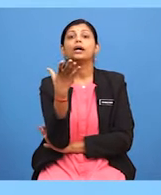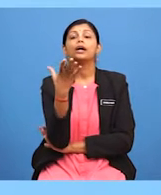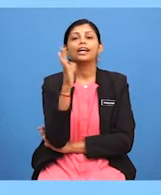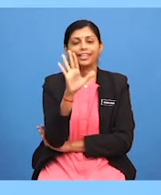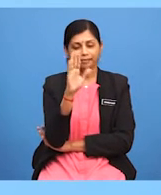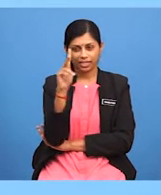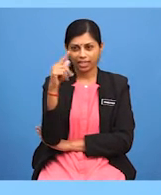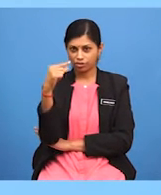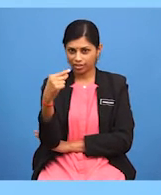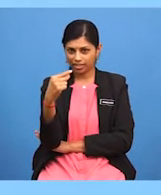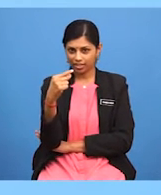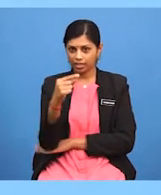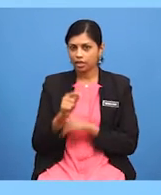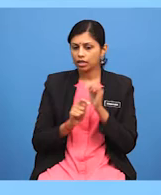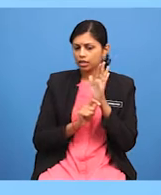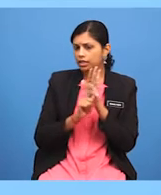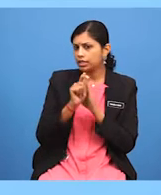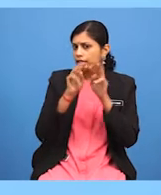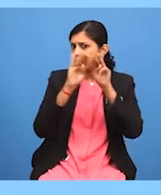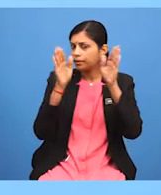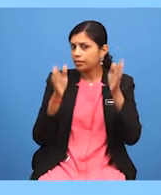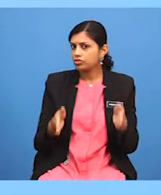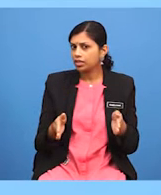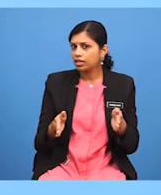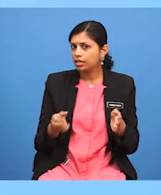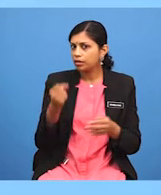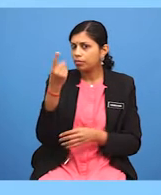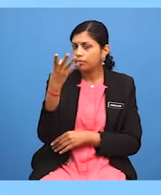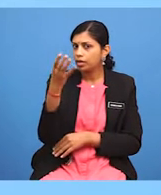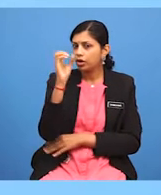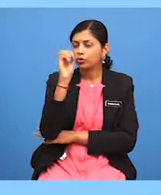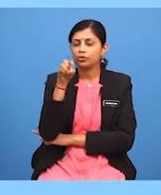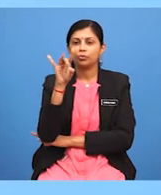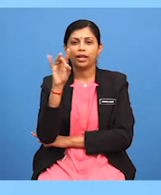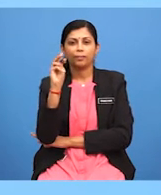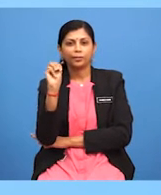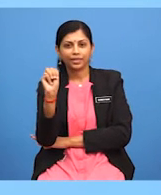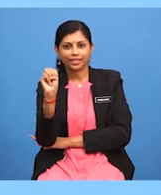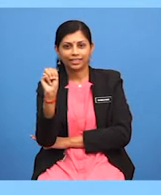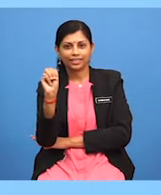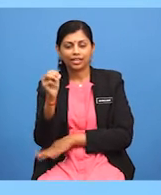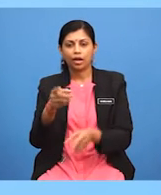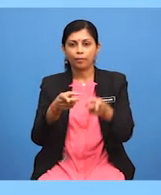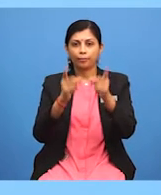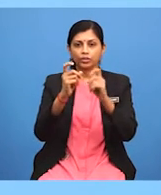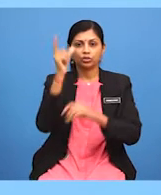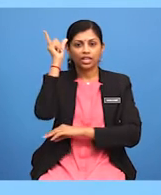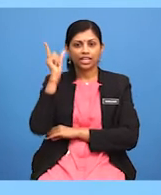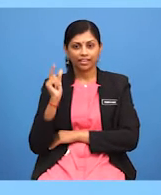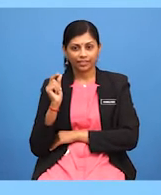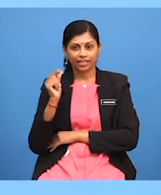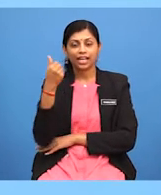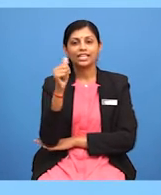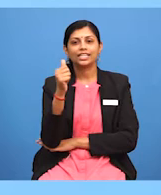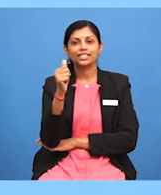kilogram. Ketinggian meja 0.8 meter. Pecutan graviti adalah